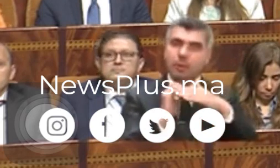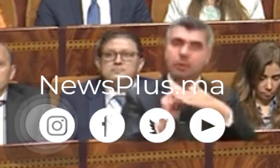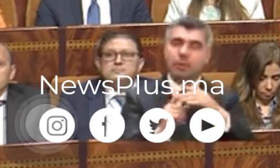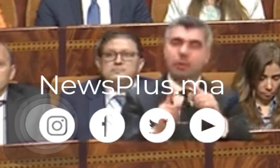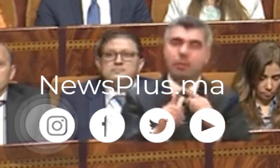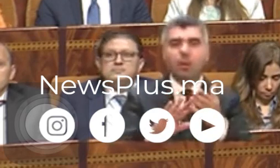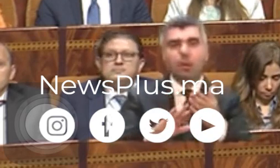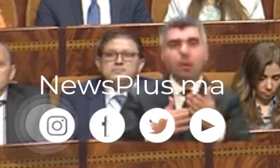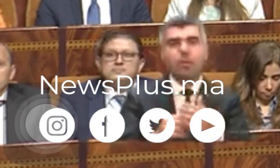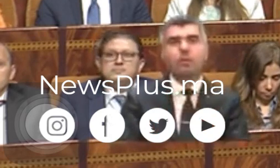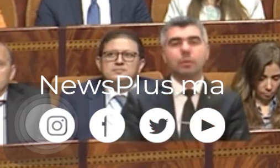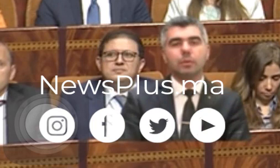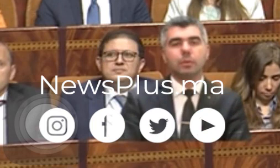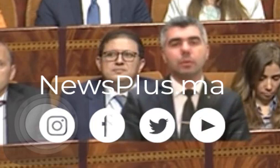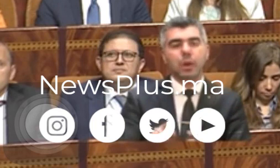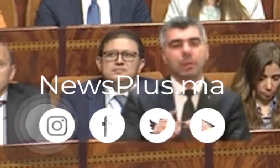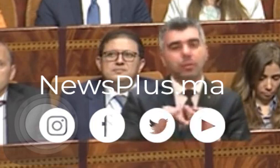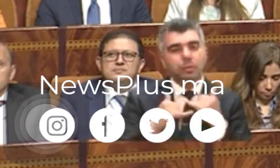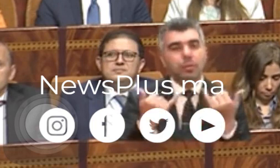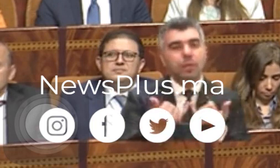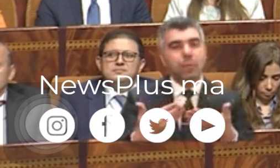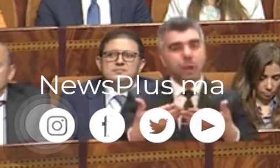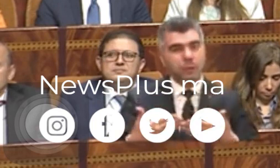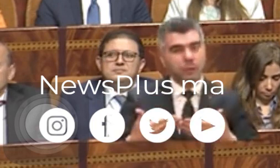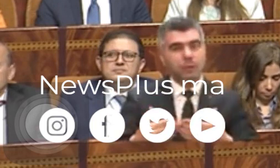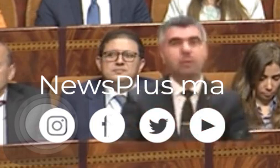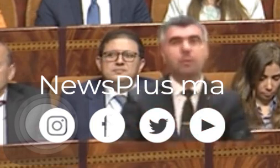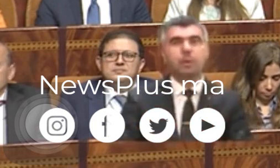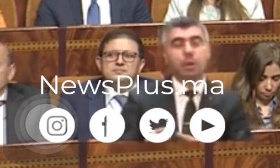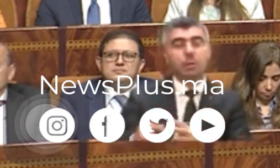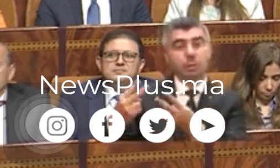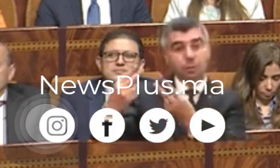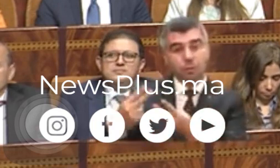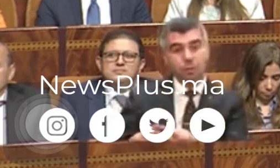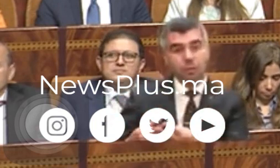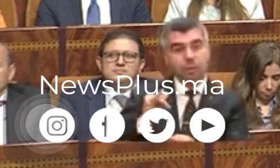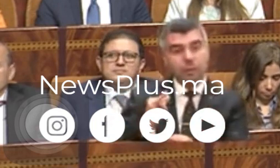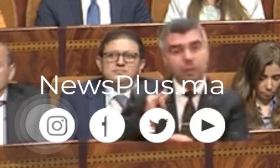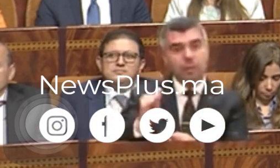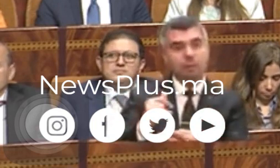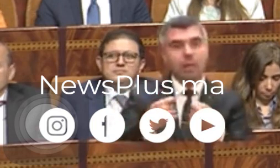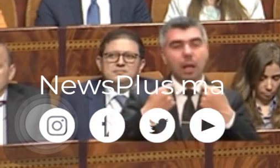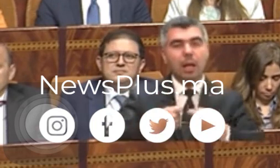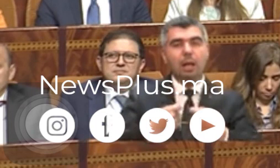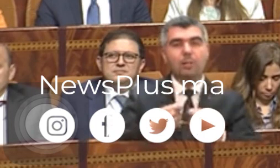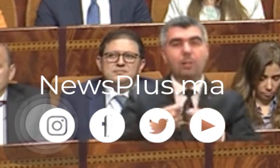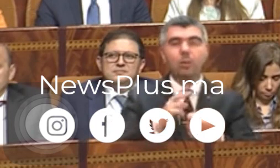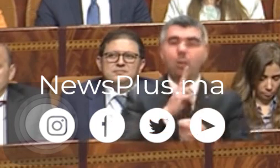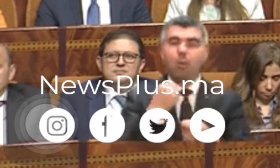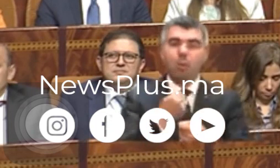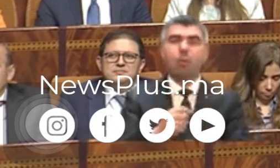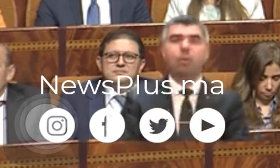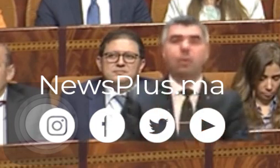فيما يتعلق بالجلسه. اما فيما يتعلق بالحضور الدائم للسيد الرئيس